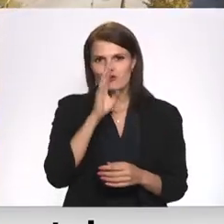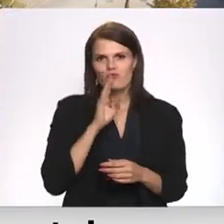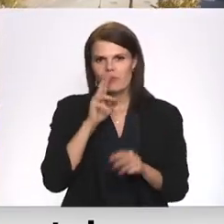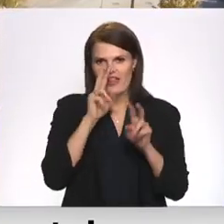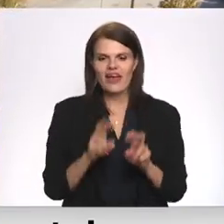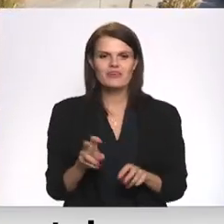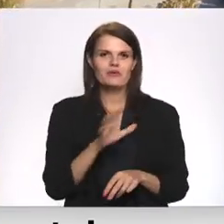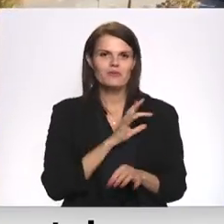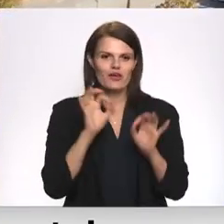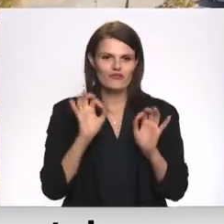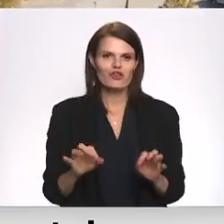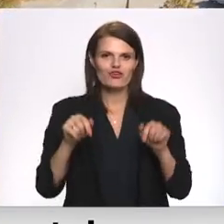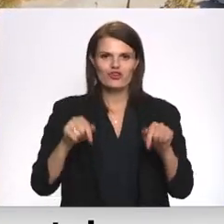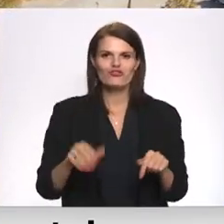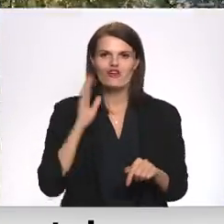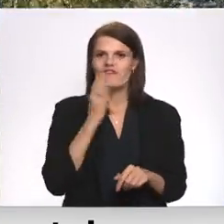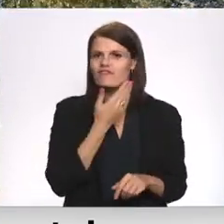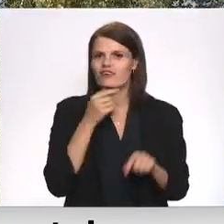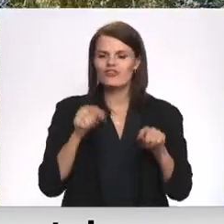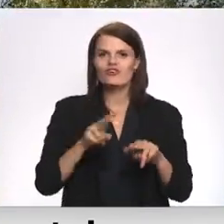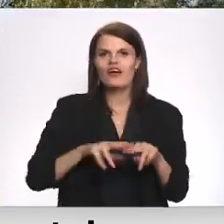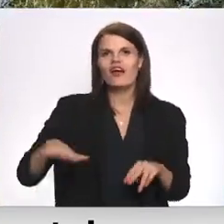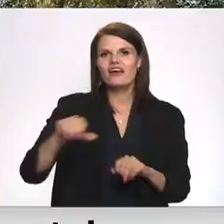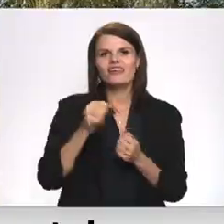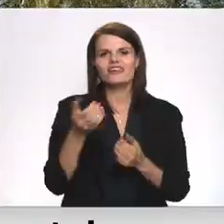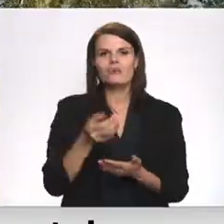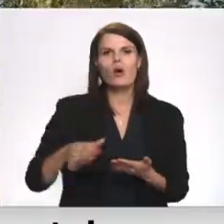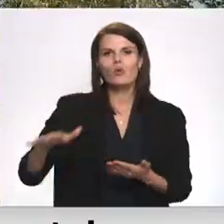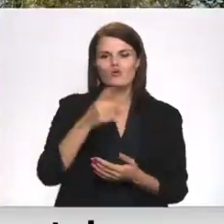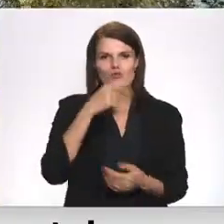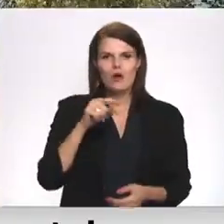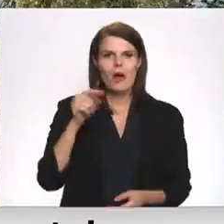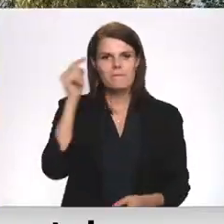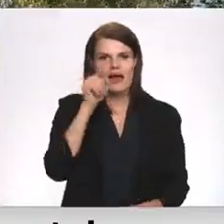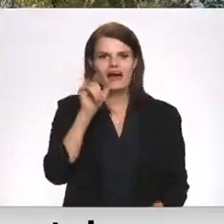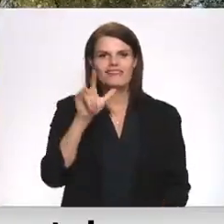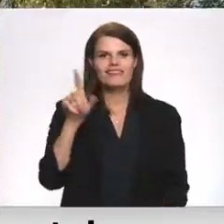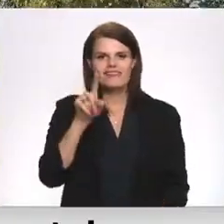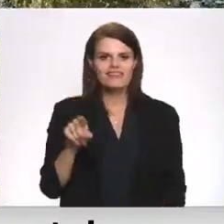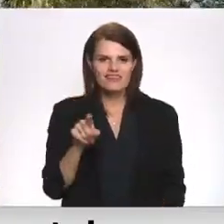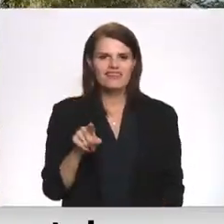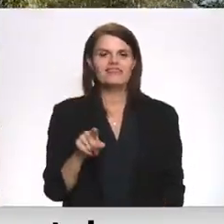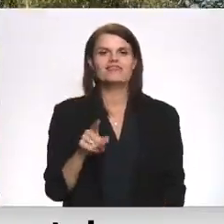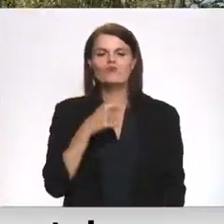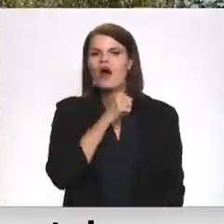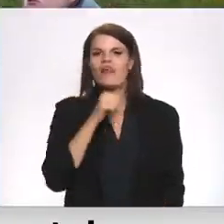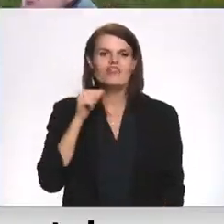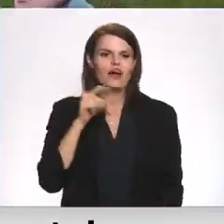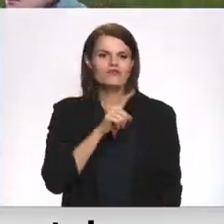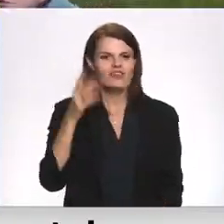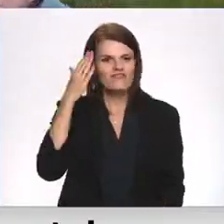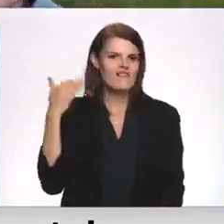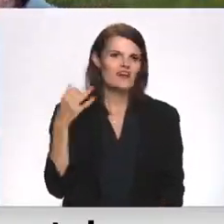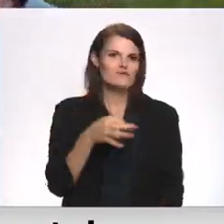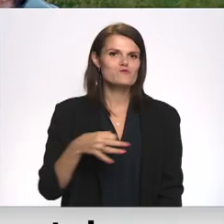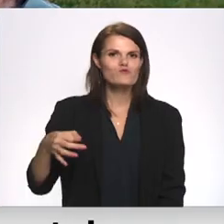ekspedīcijā bijusi tieši šī vasara. Lībiešu krasts Ziemeļkurzemē stiepjas no Melncila līdz Ovišiem, jeb no Talsu līdz Ventspils